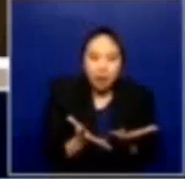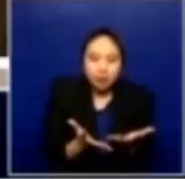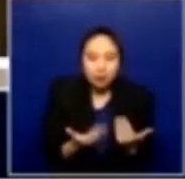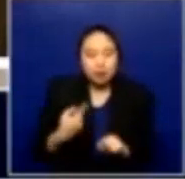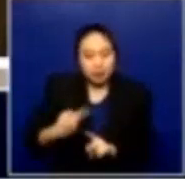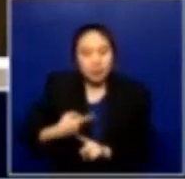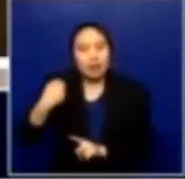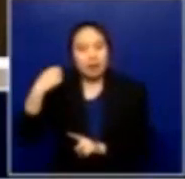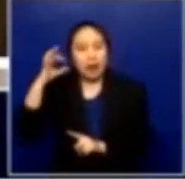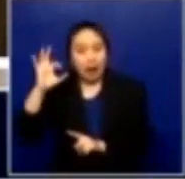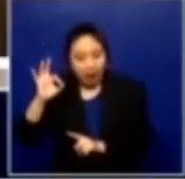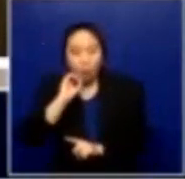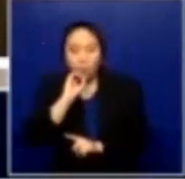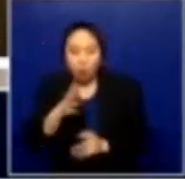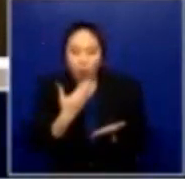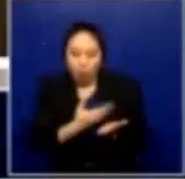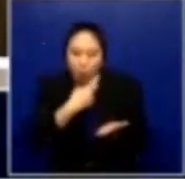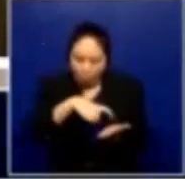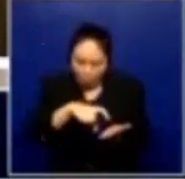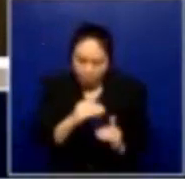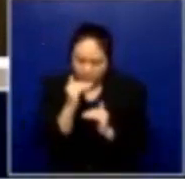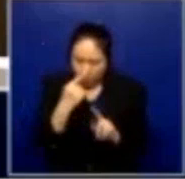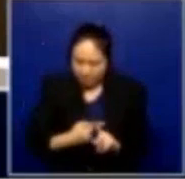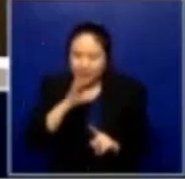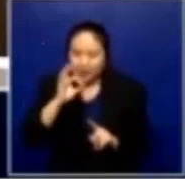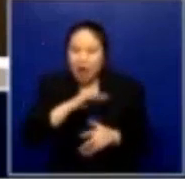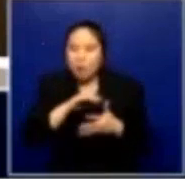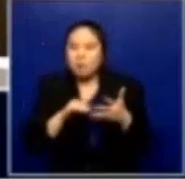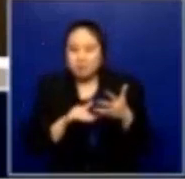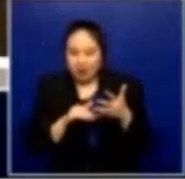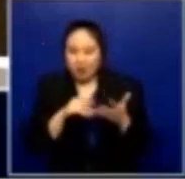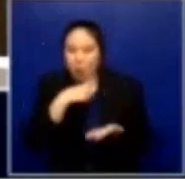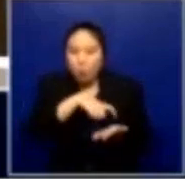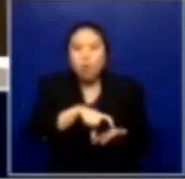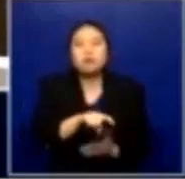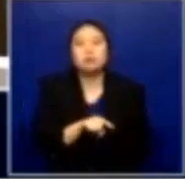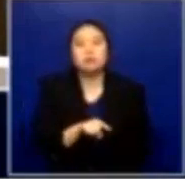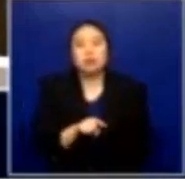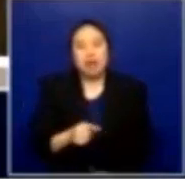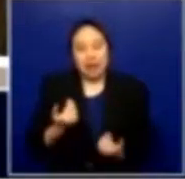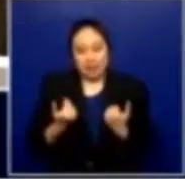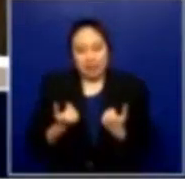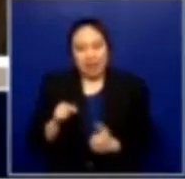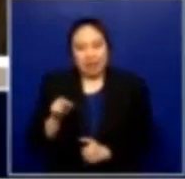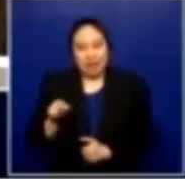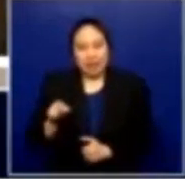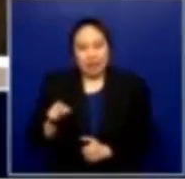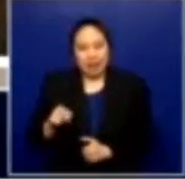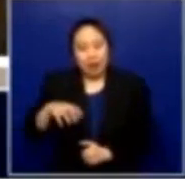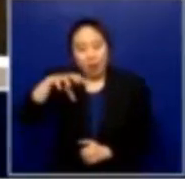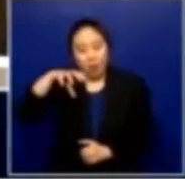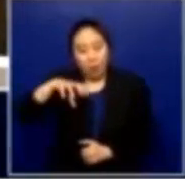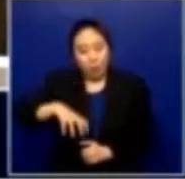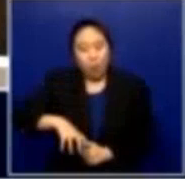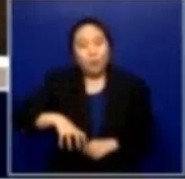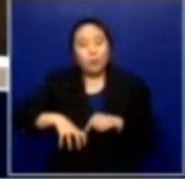ว่าจะโอนให้ได้ภายในสิ้นเดือนกันยานี่คือความผิดพลาดที่ทางกรมนะ